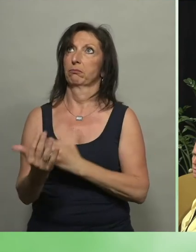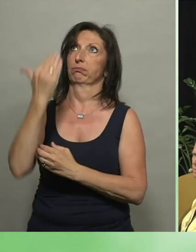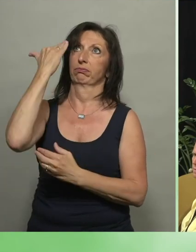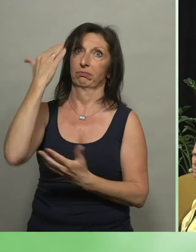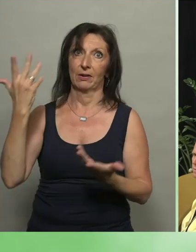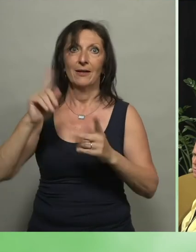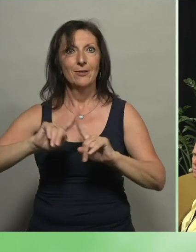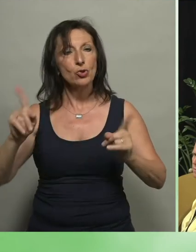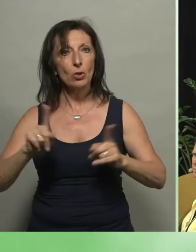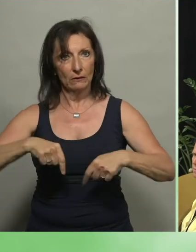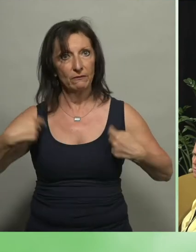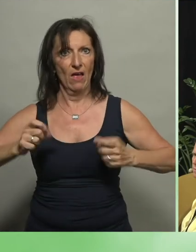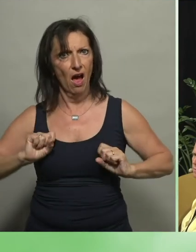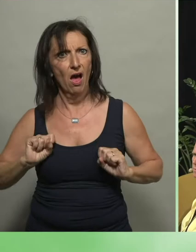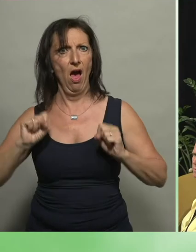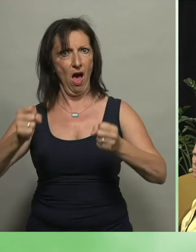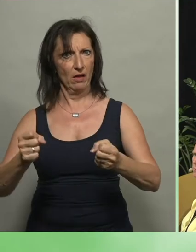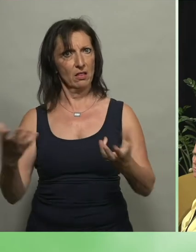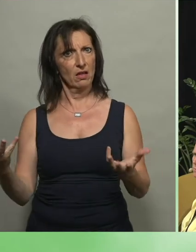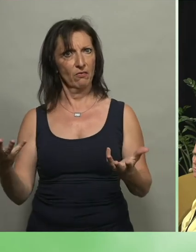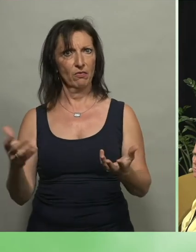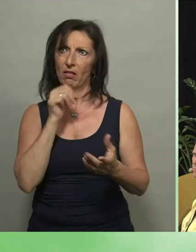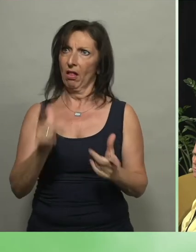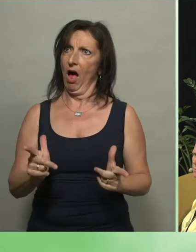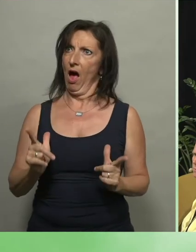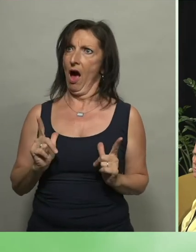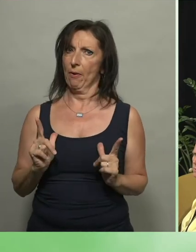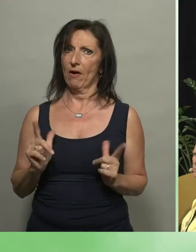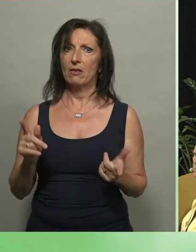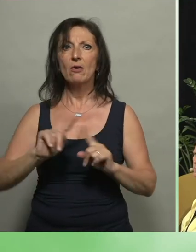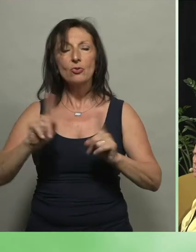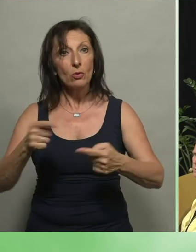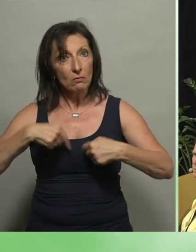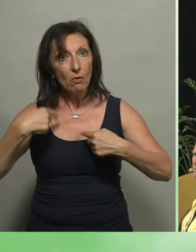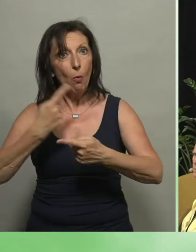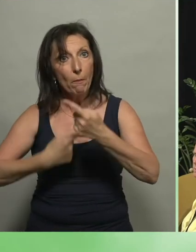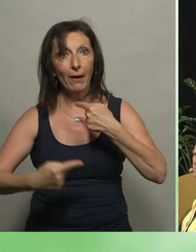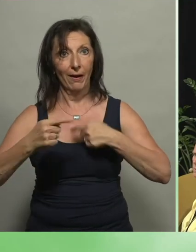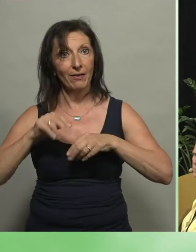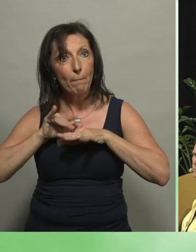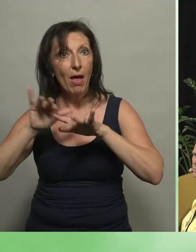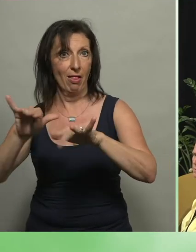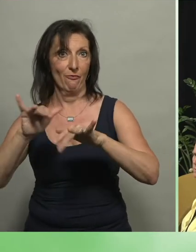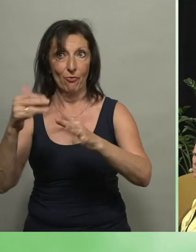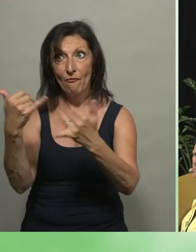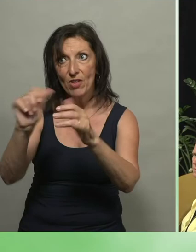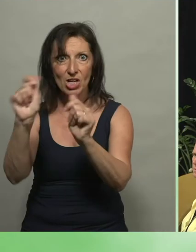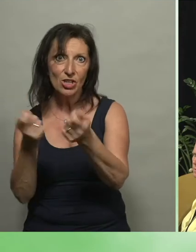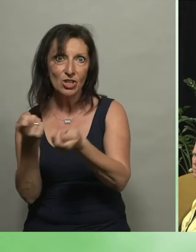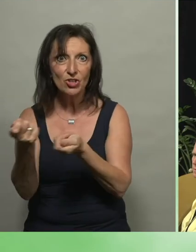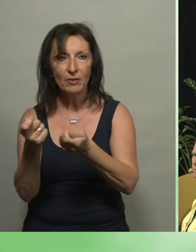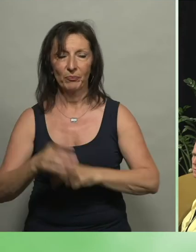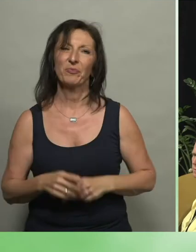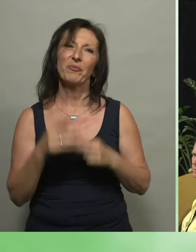wird, das auf einen hereinbricht, aber nicht beeinflussbar ist. Wichtig ist auch, dass diese